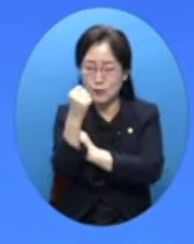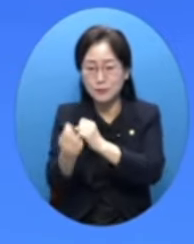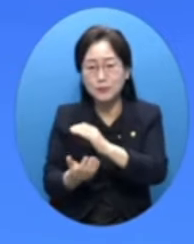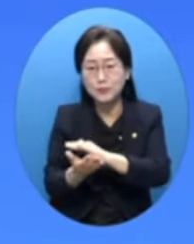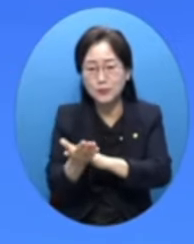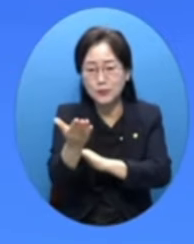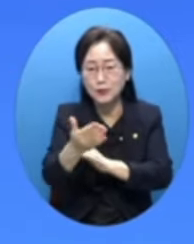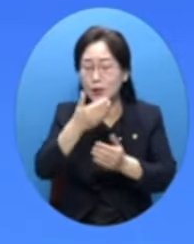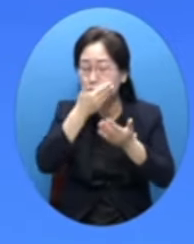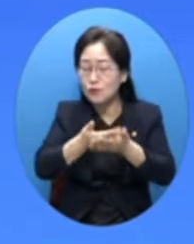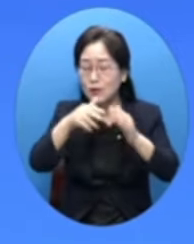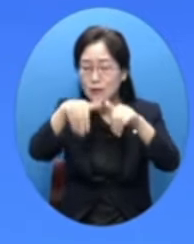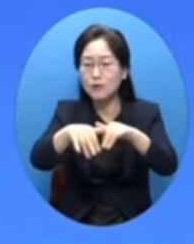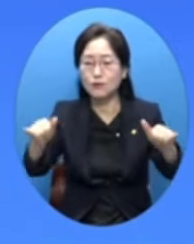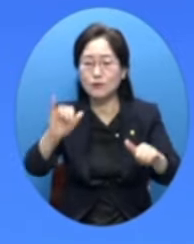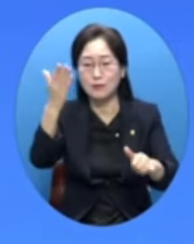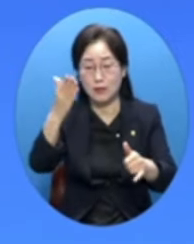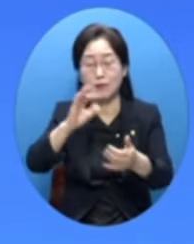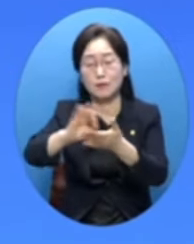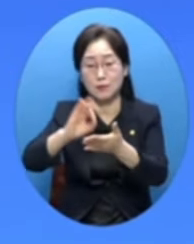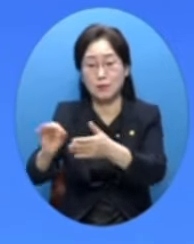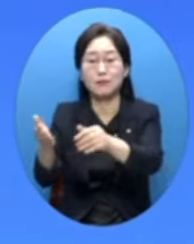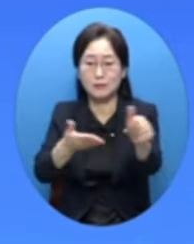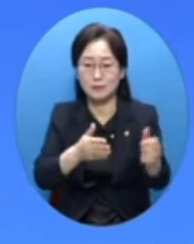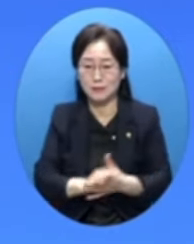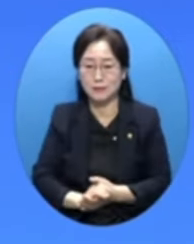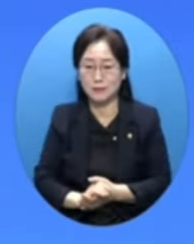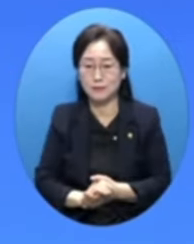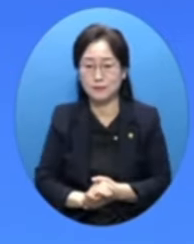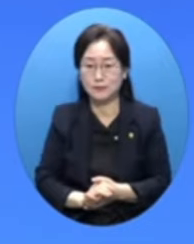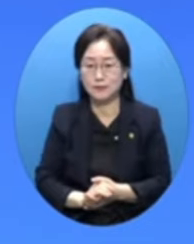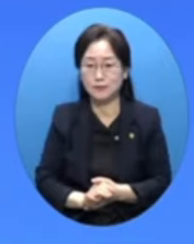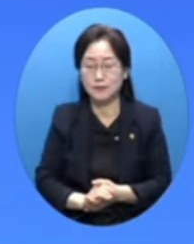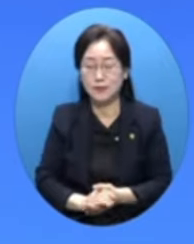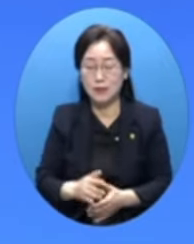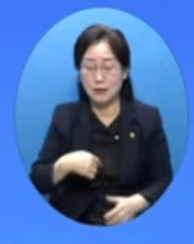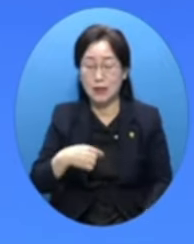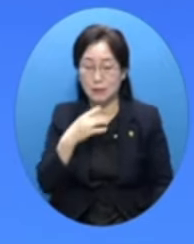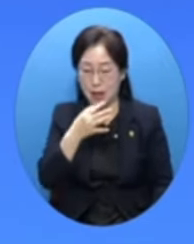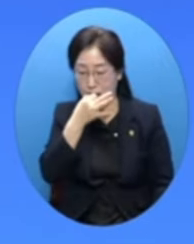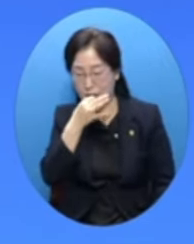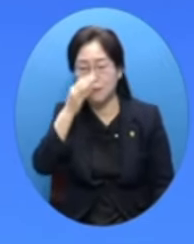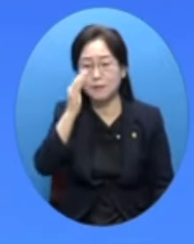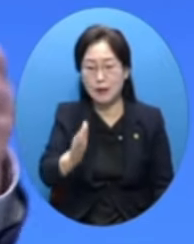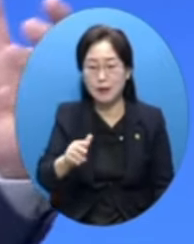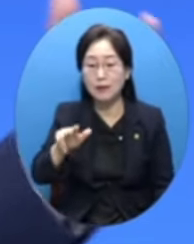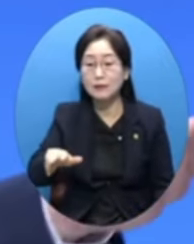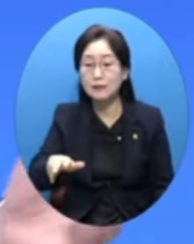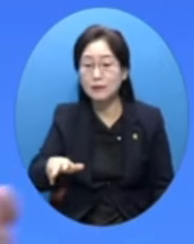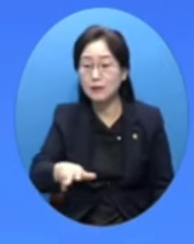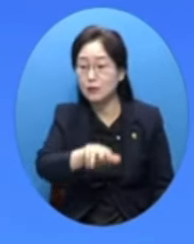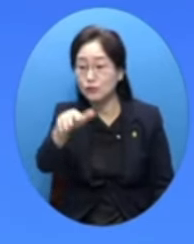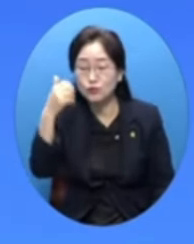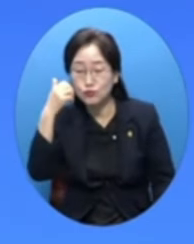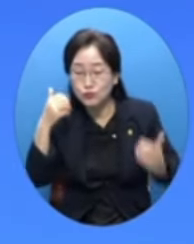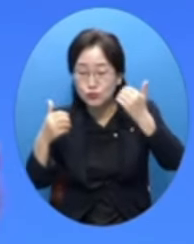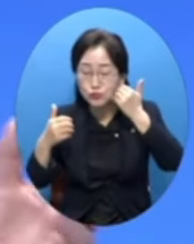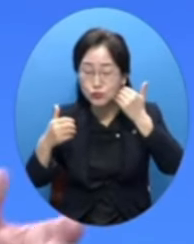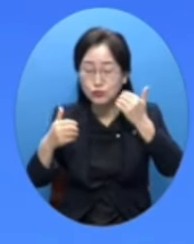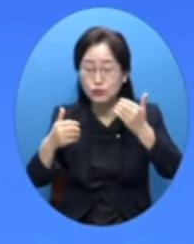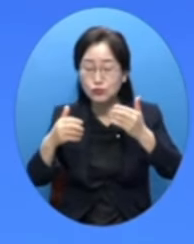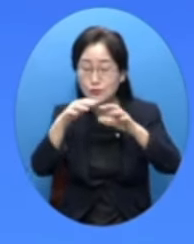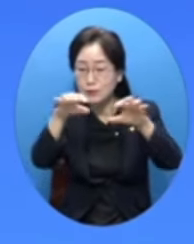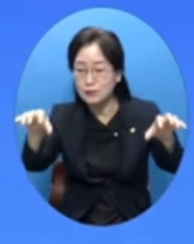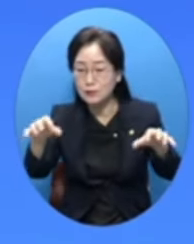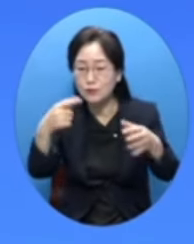하나님의 귀한 일꾼으로 쓰임받게 되기를 바랍니다. 지금까지 나만을 위해 살아왔다면 이제는 우리 이웃을 위해서